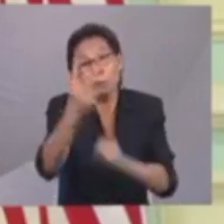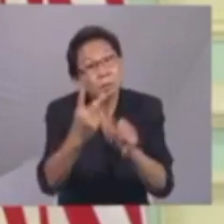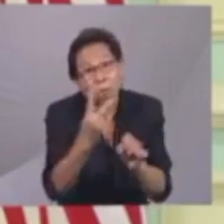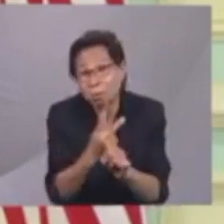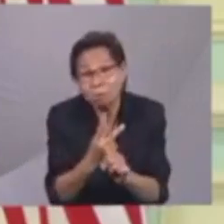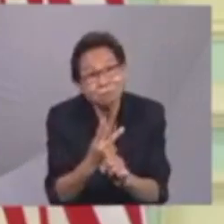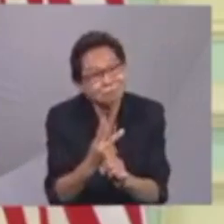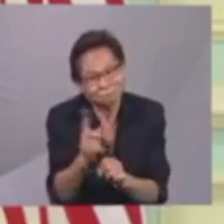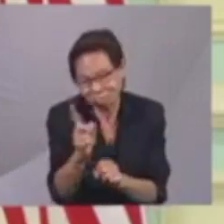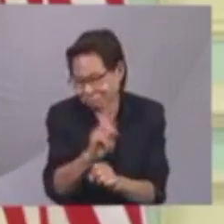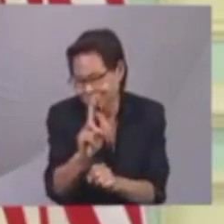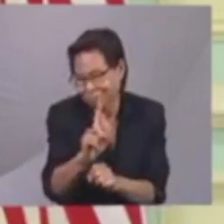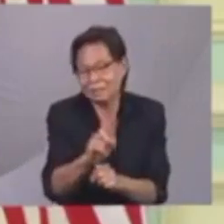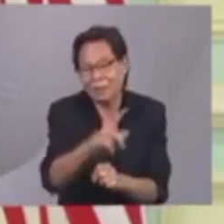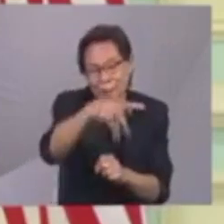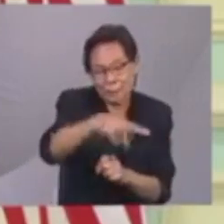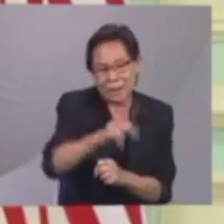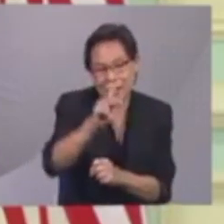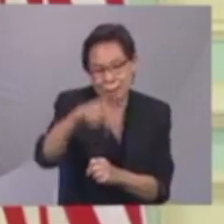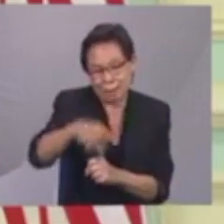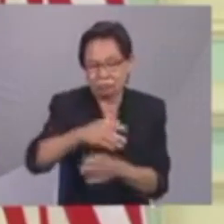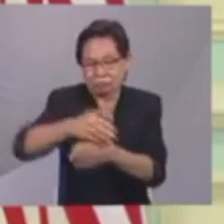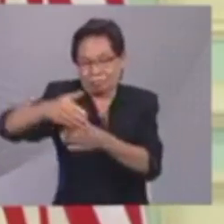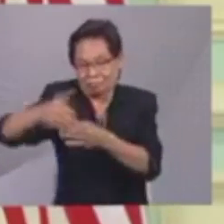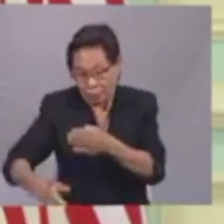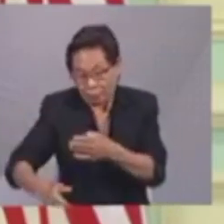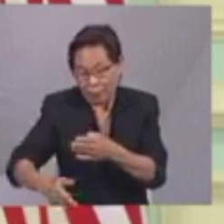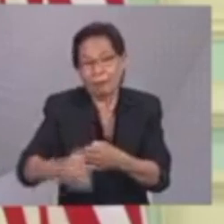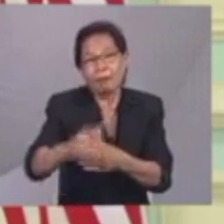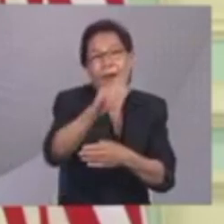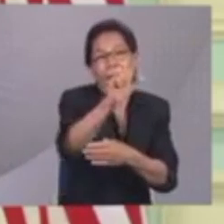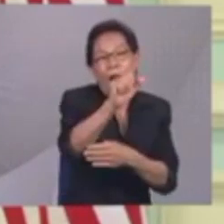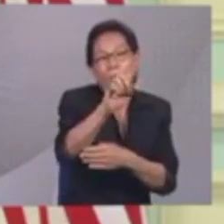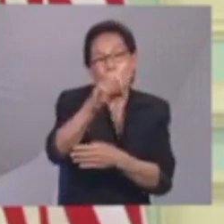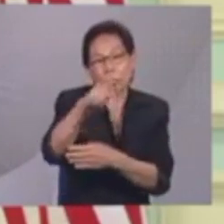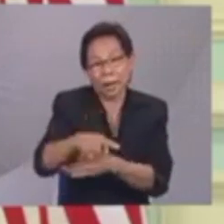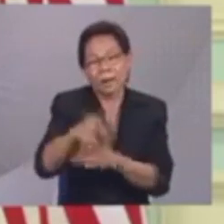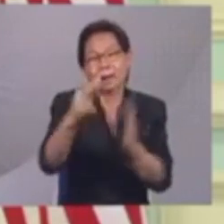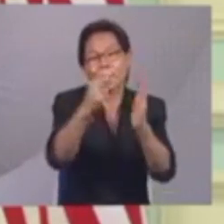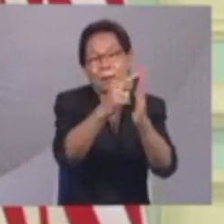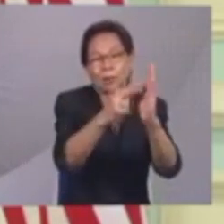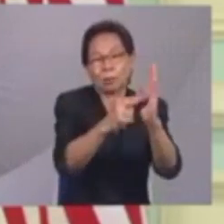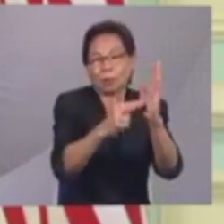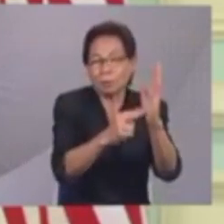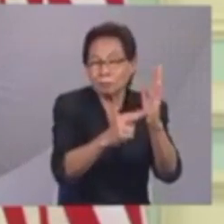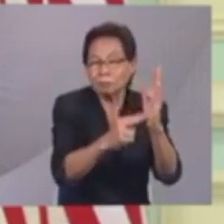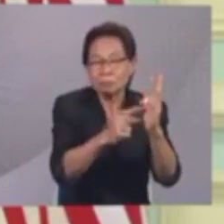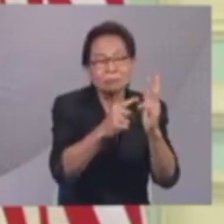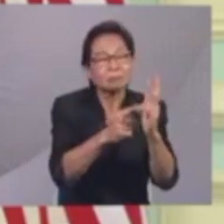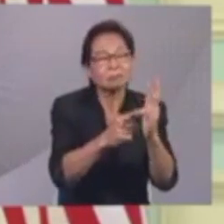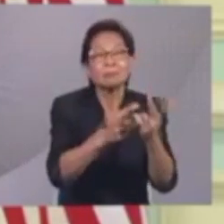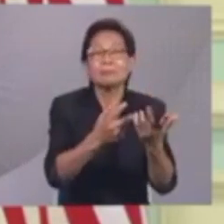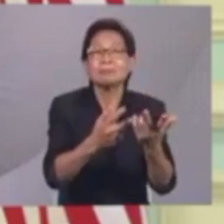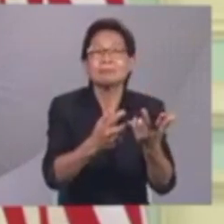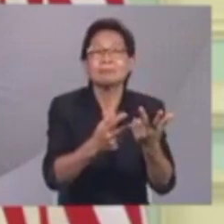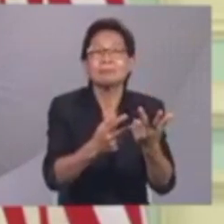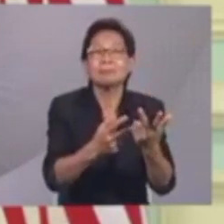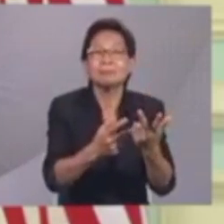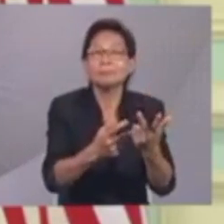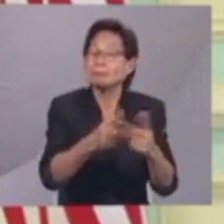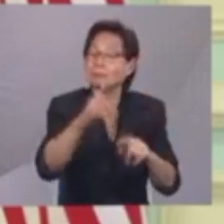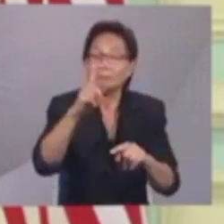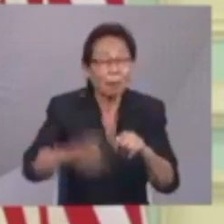apabila PKP ditamatkan, SOP, peraturan tidak boleh lagi